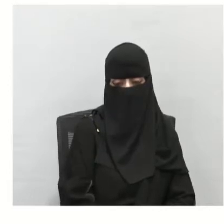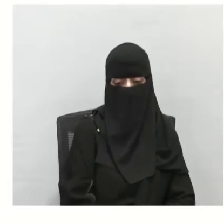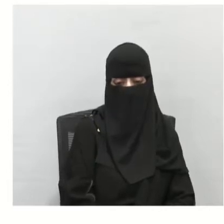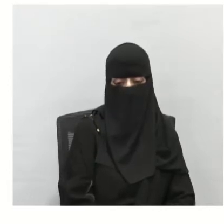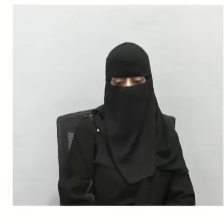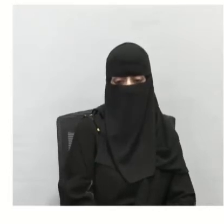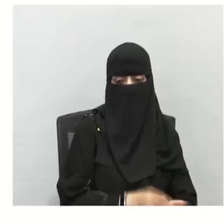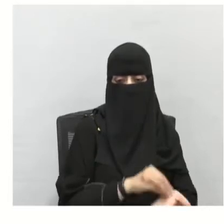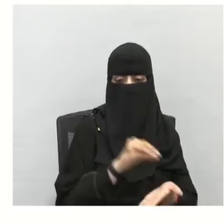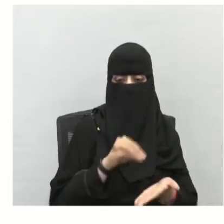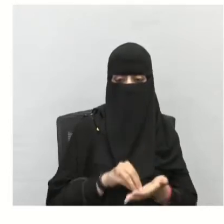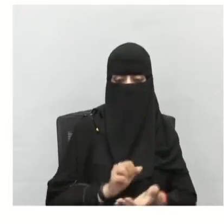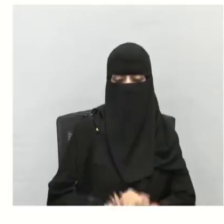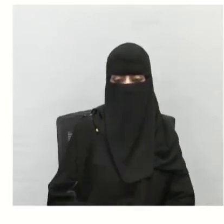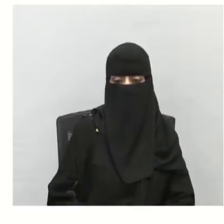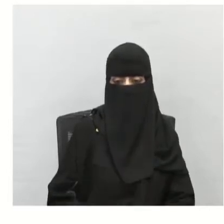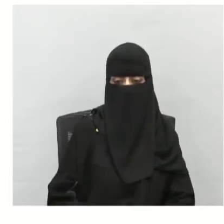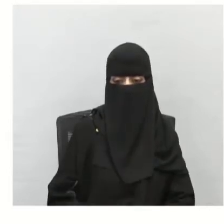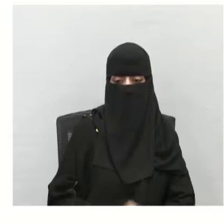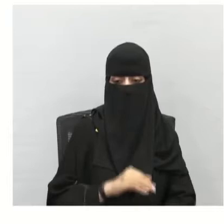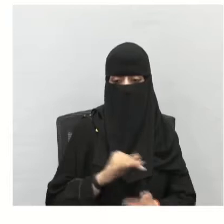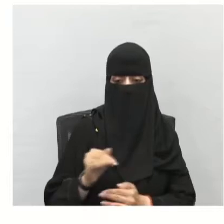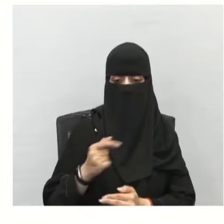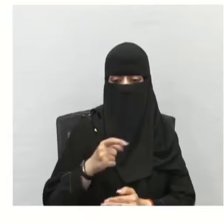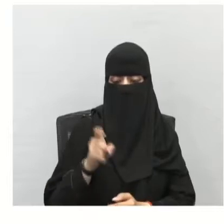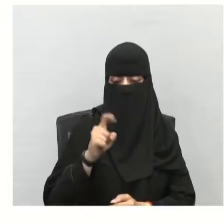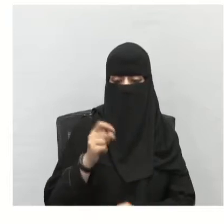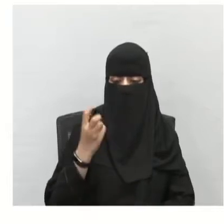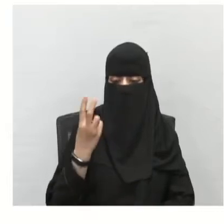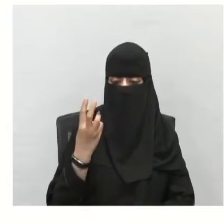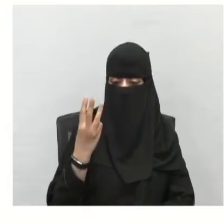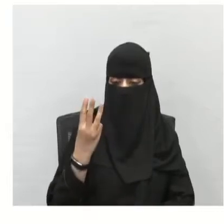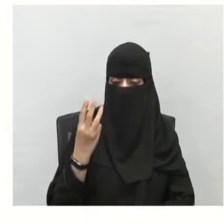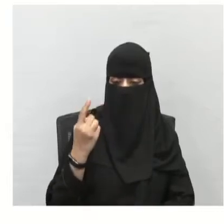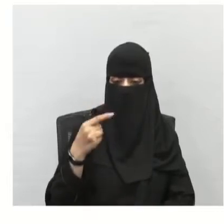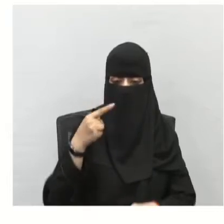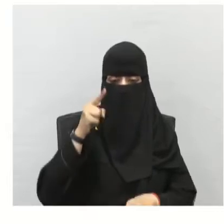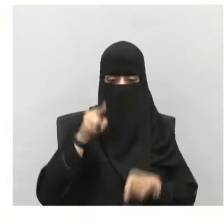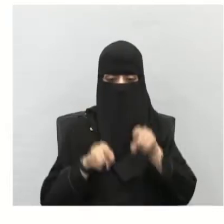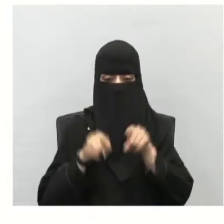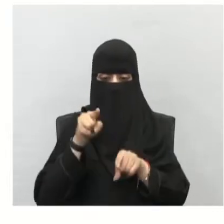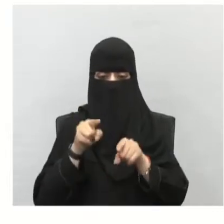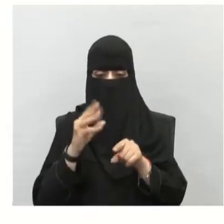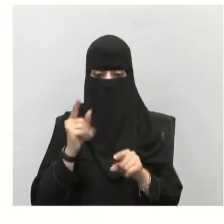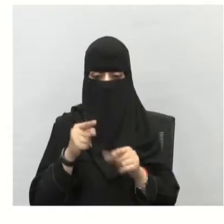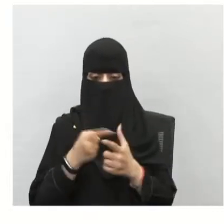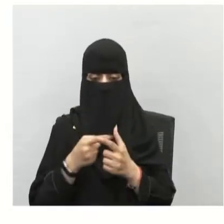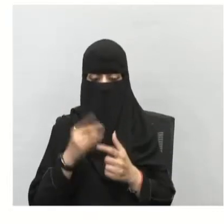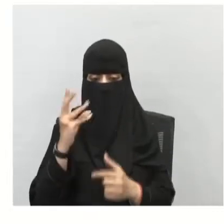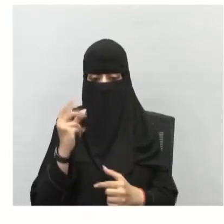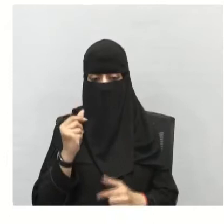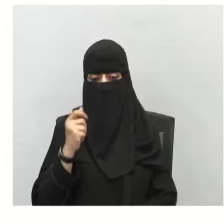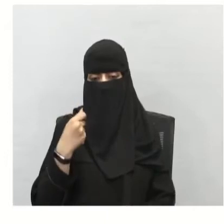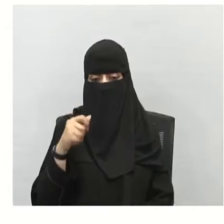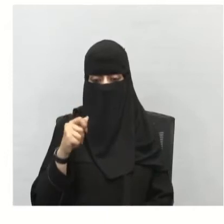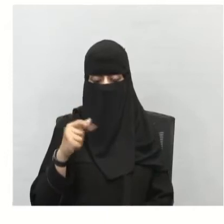يلا ننتقل إلى السؤال التالي، سؤال 13. أقارن بين عدد النقود التي